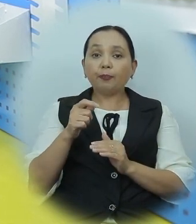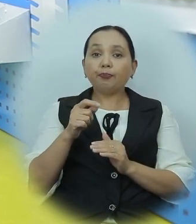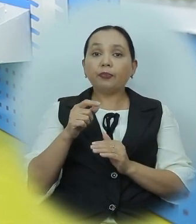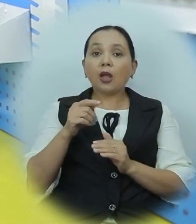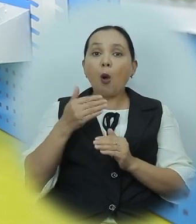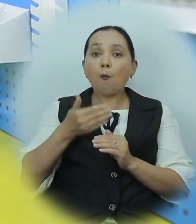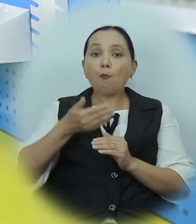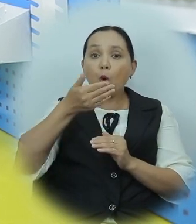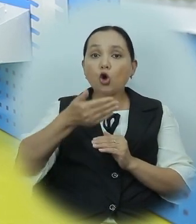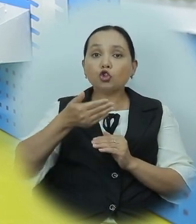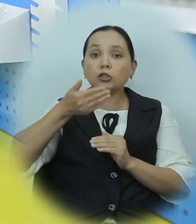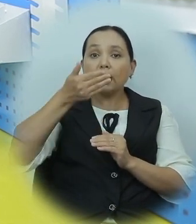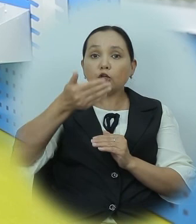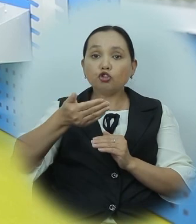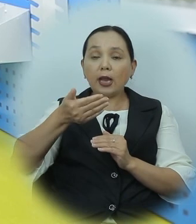bosqichlar